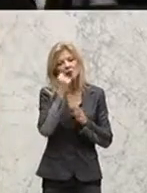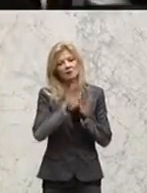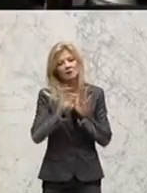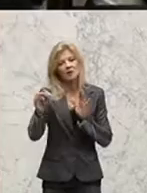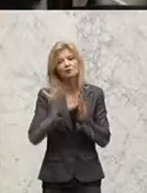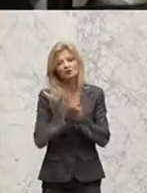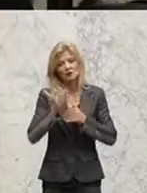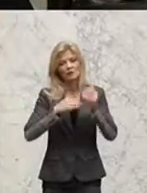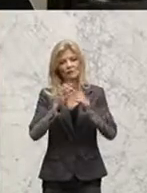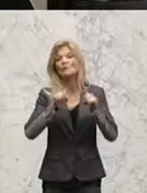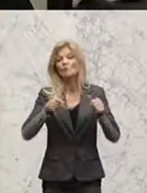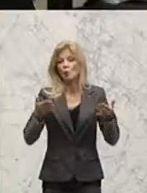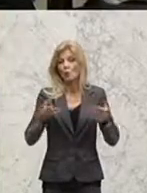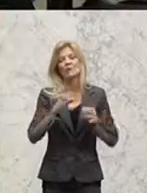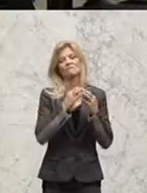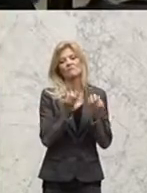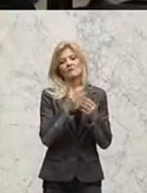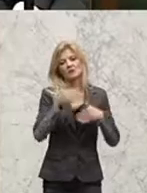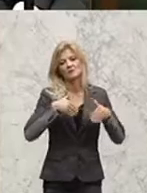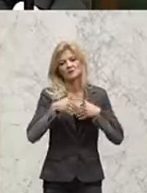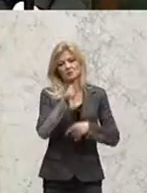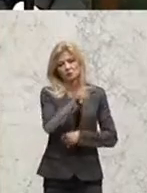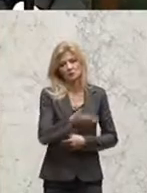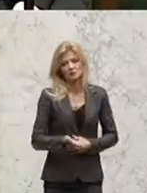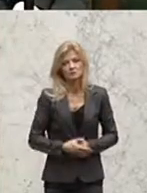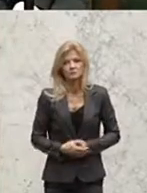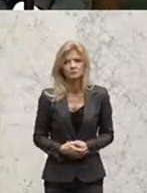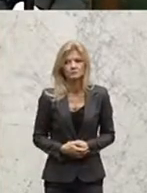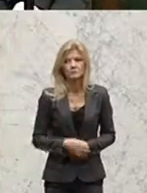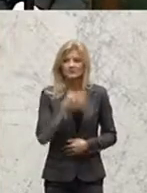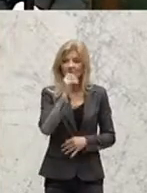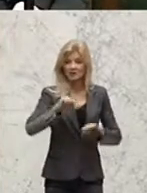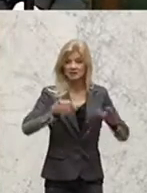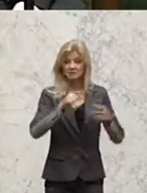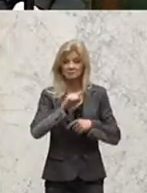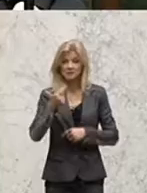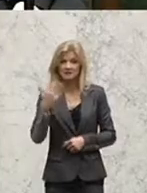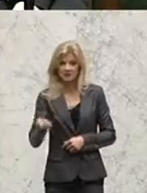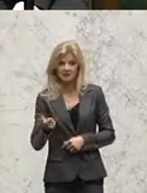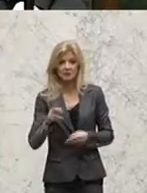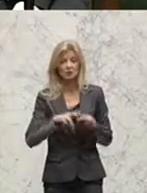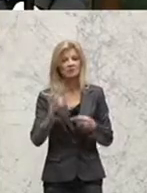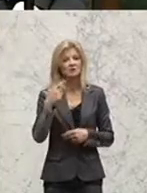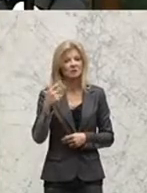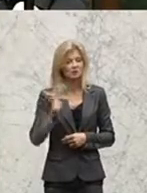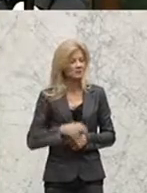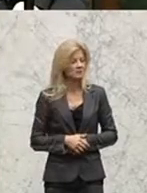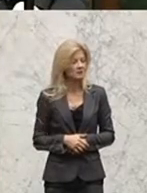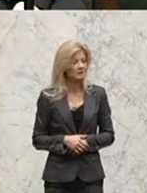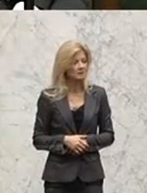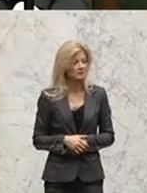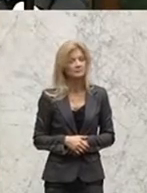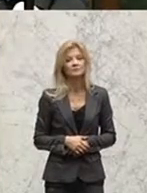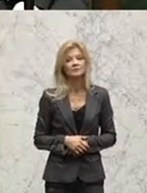beim Familienministerium. Zu den Fragen 16 bis 20 und 22. Mit 1.